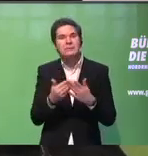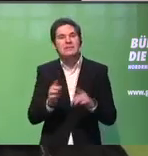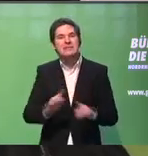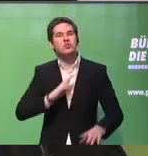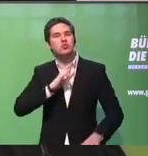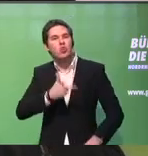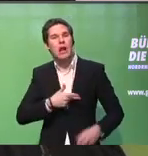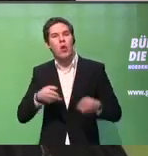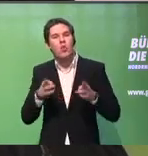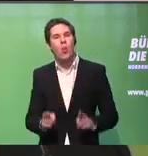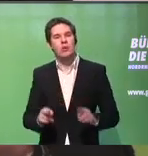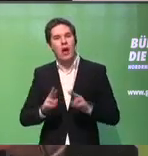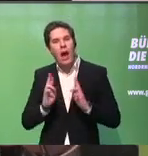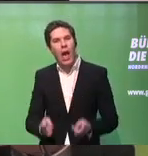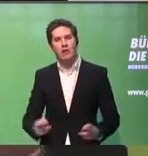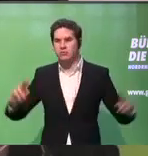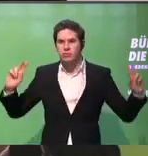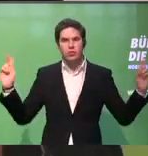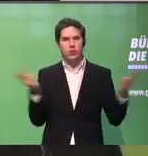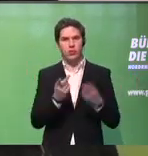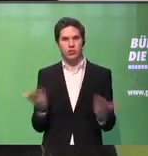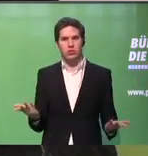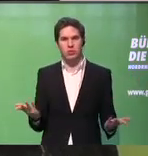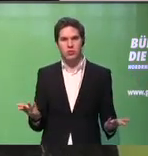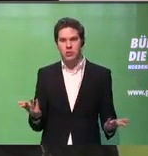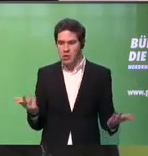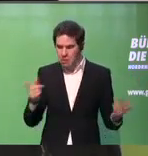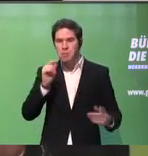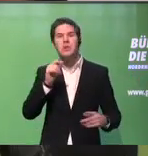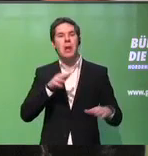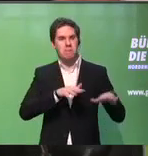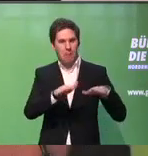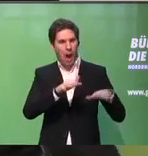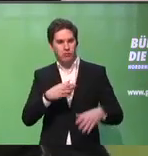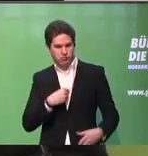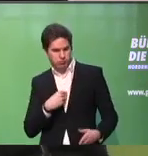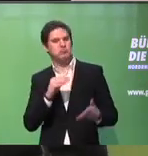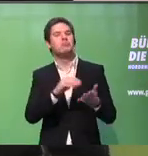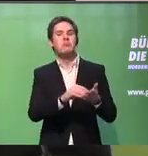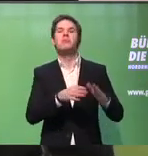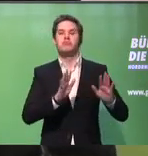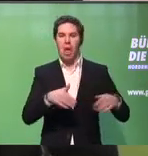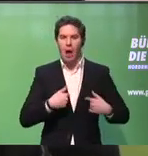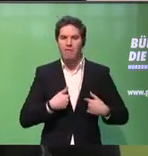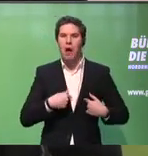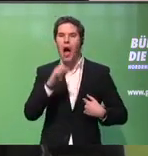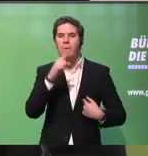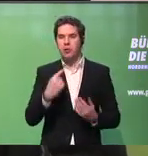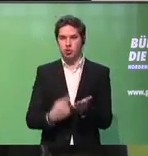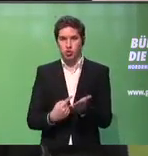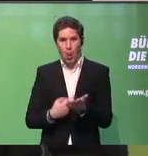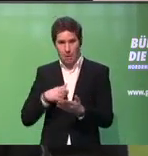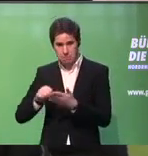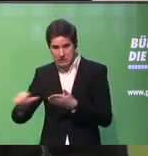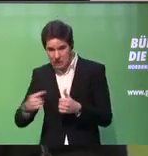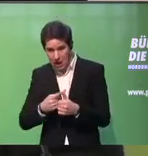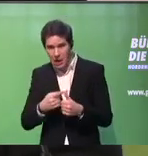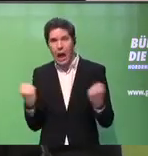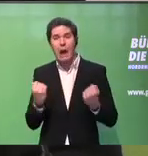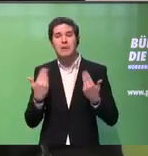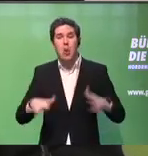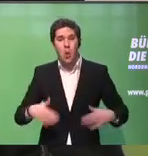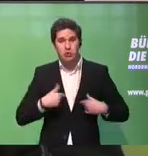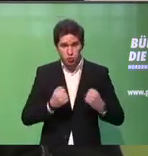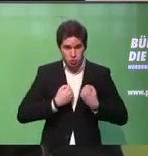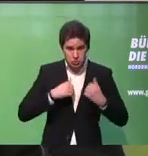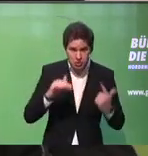Grundrechte. Das heißt, man kann Teil eines gemeinsamen Marktes sein, aber ob Steuern bezahlt werden, ob Arbeitslose abgesichert sind, ob